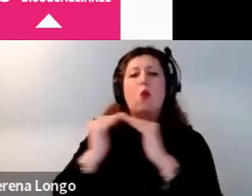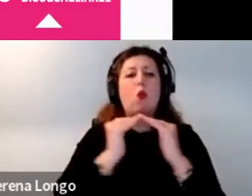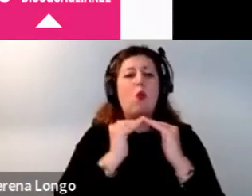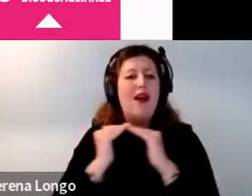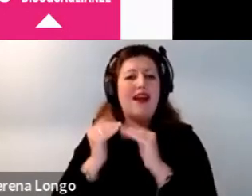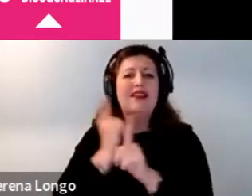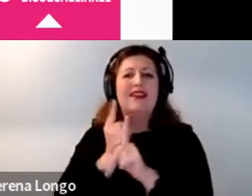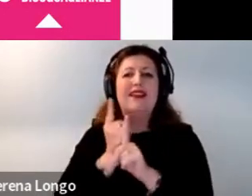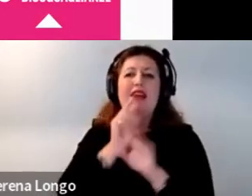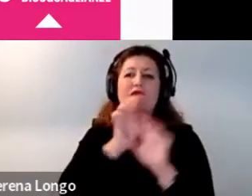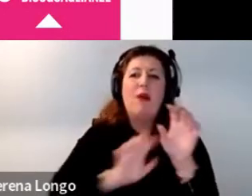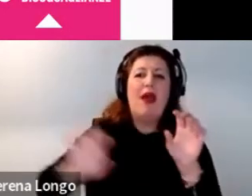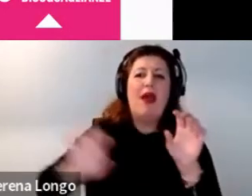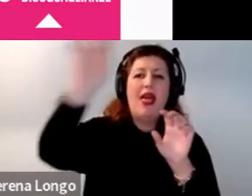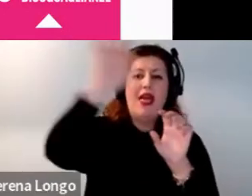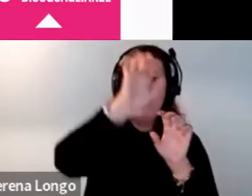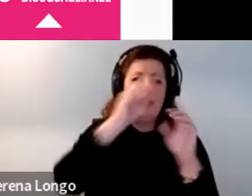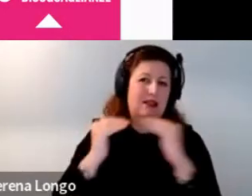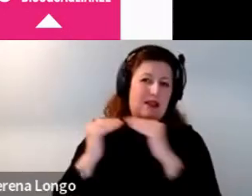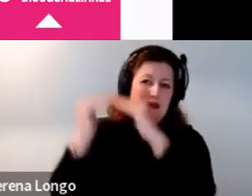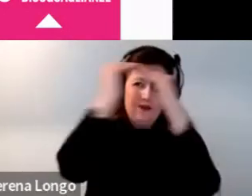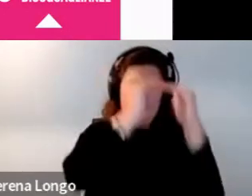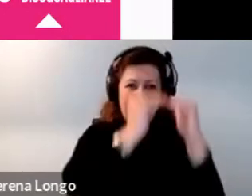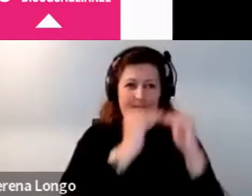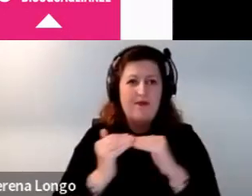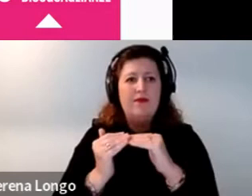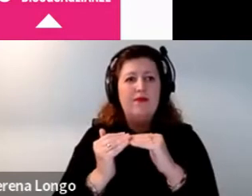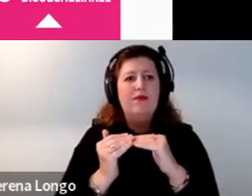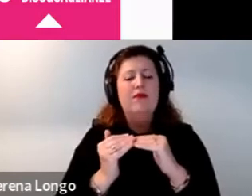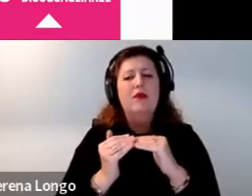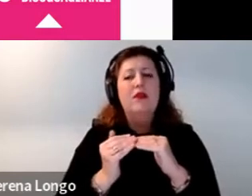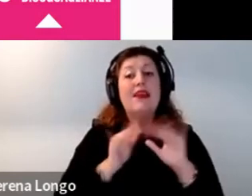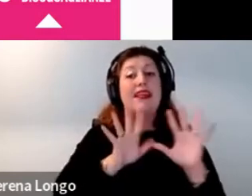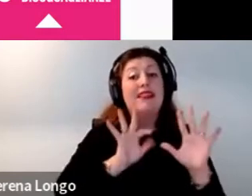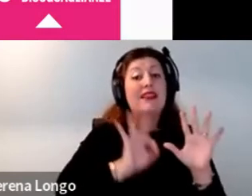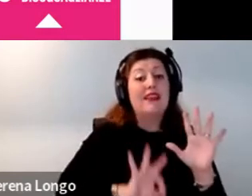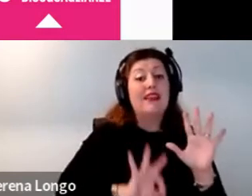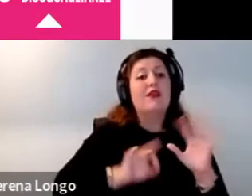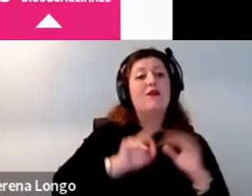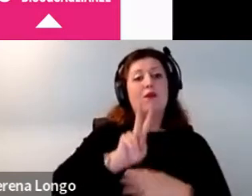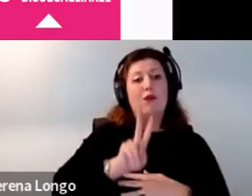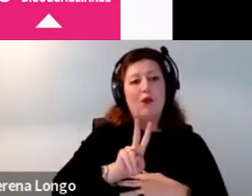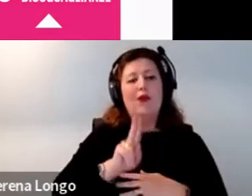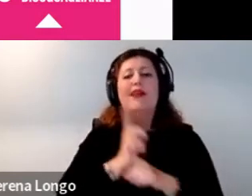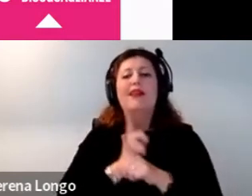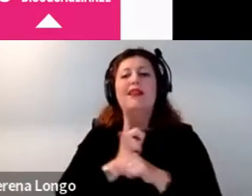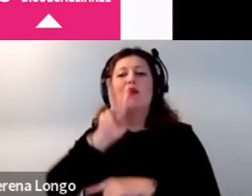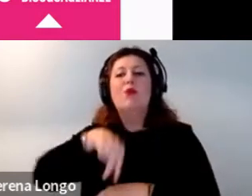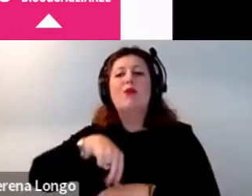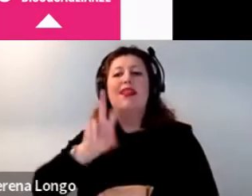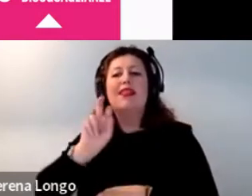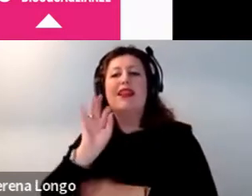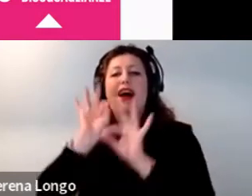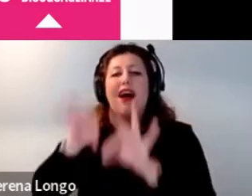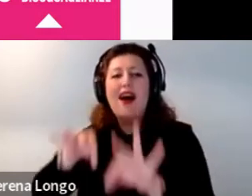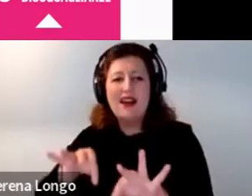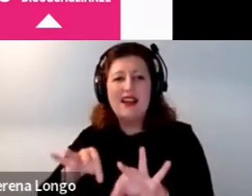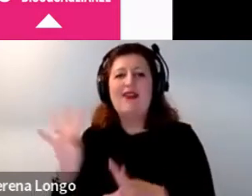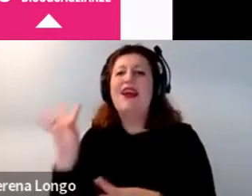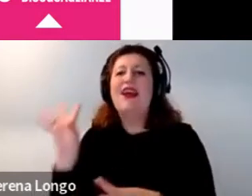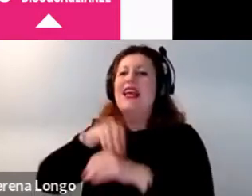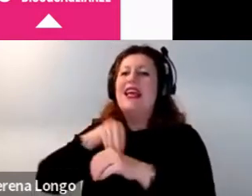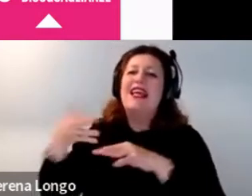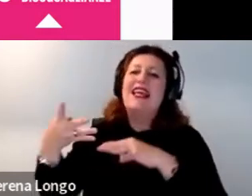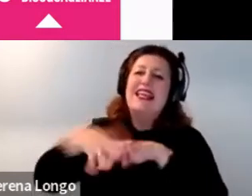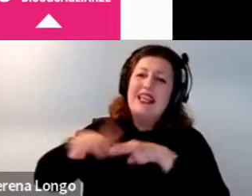Target 10.2, entro il 2030 ancora, potenziare e promuovere l'inclusione sociale, economica e politica di tutti,